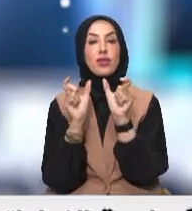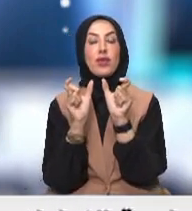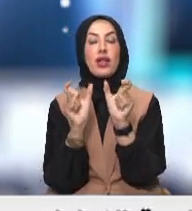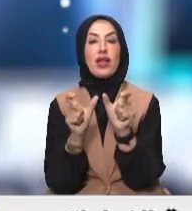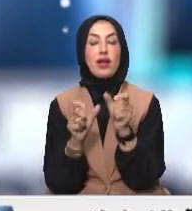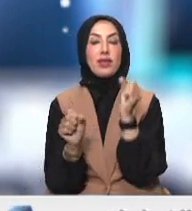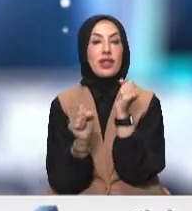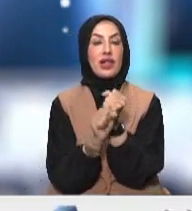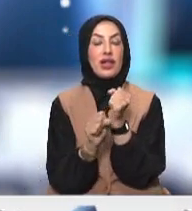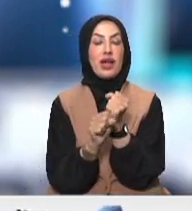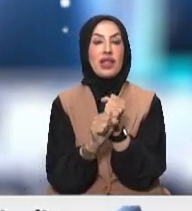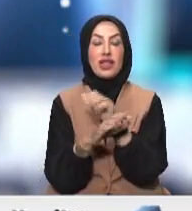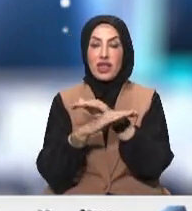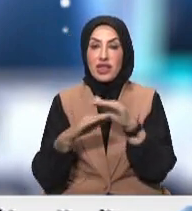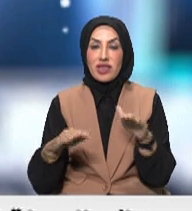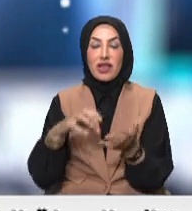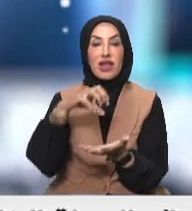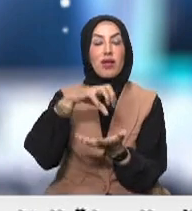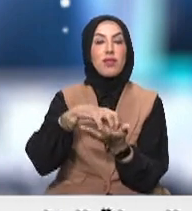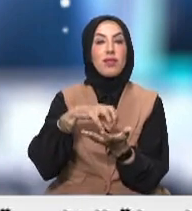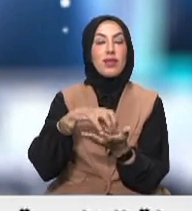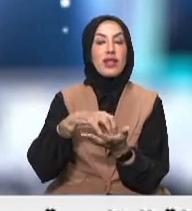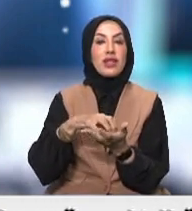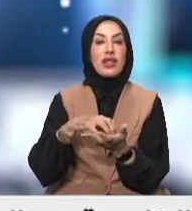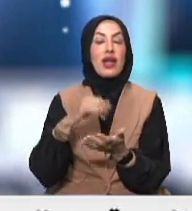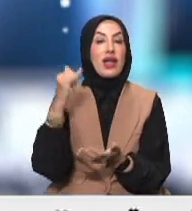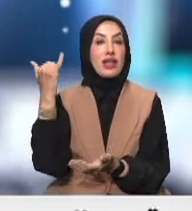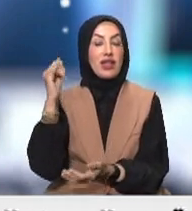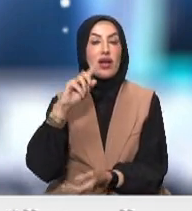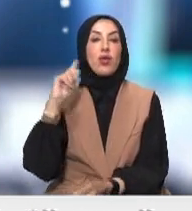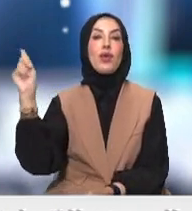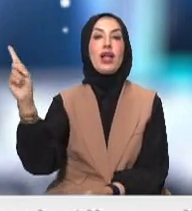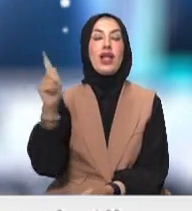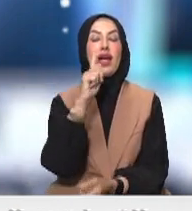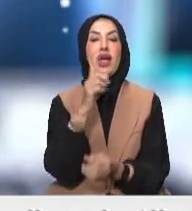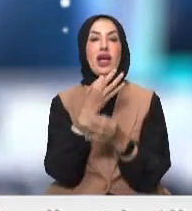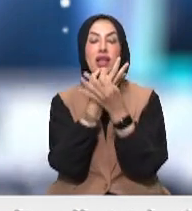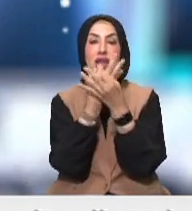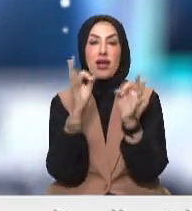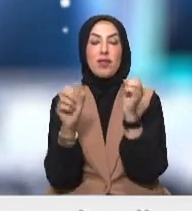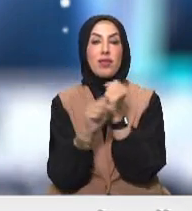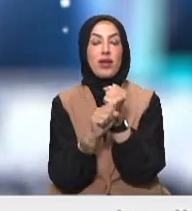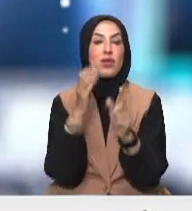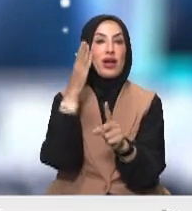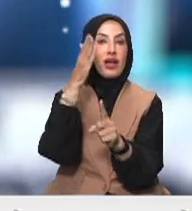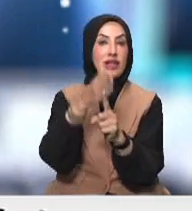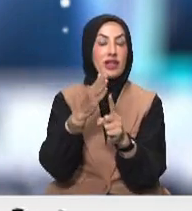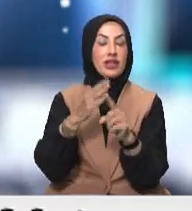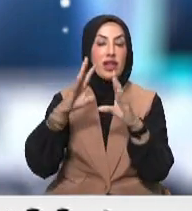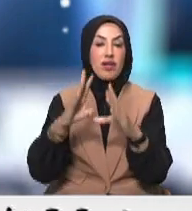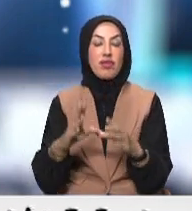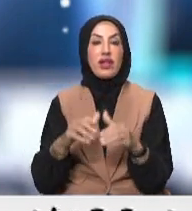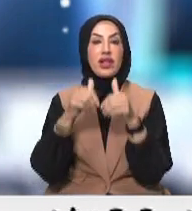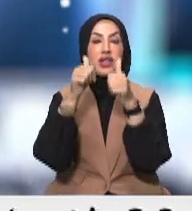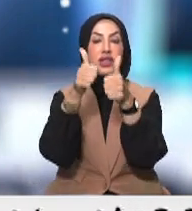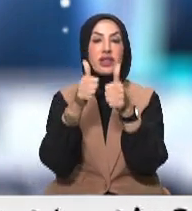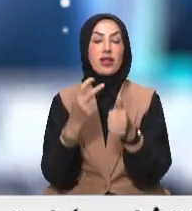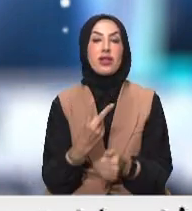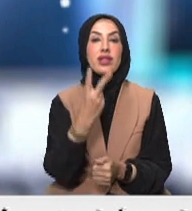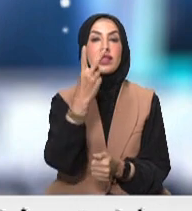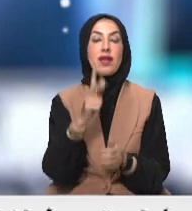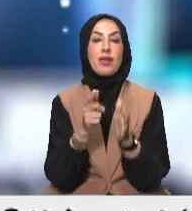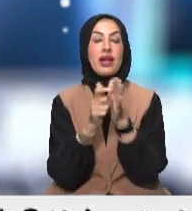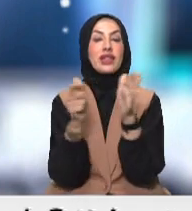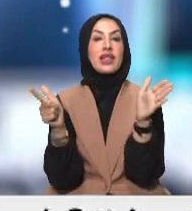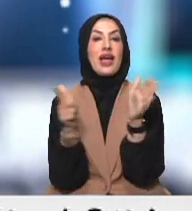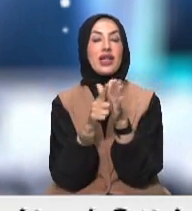لتحقيق الاستقرار في منطقه الشرق الاوسط والعالم اجمع وتنفيذ اهداف التنميه المستدامه ال 17